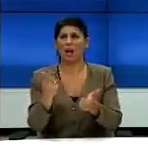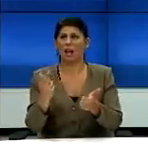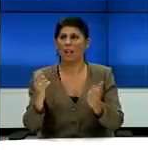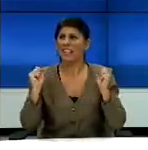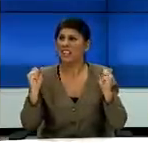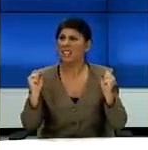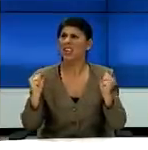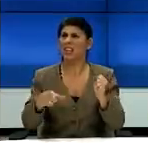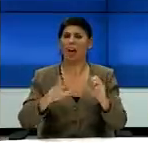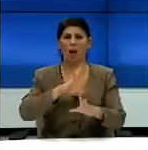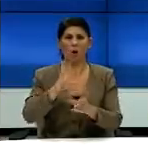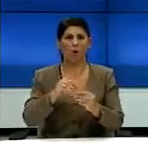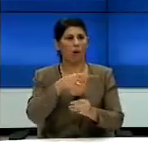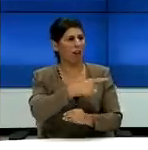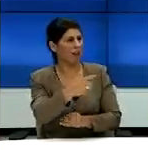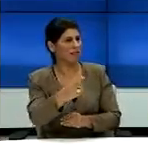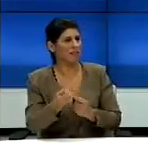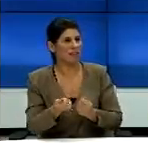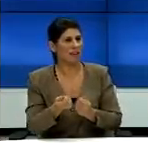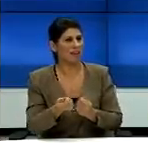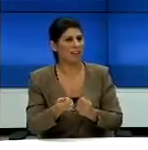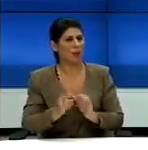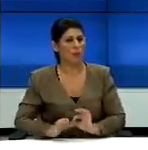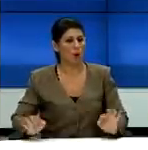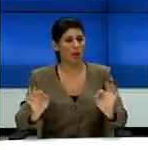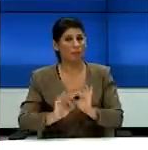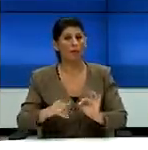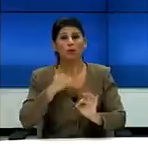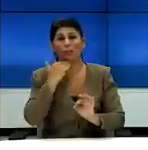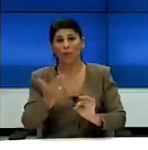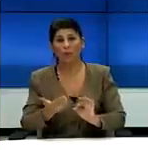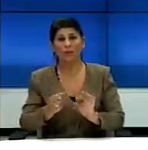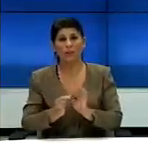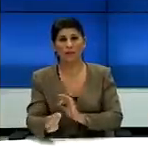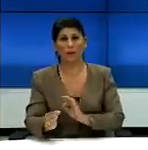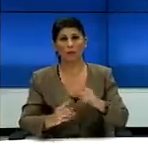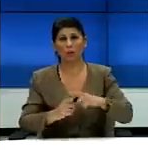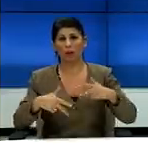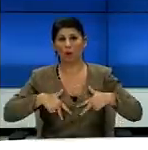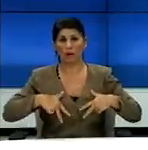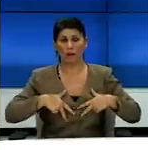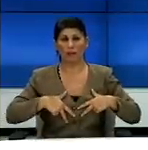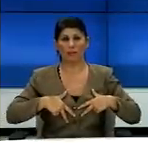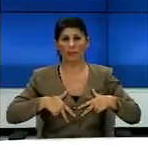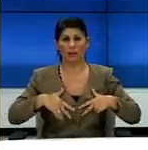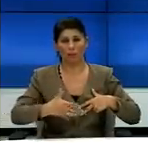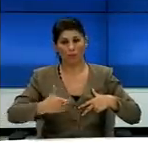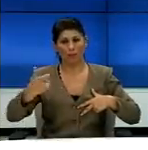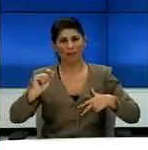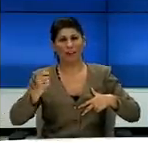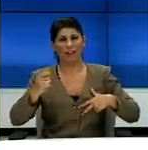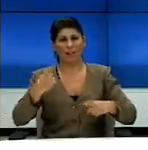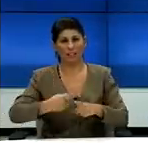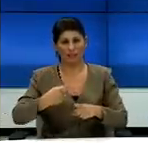εσείς στρώνετε το έδαφος να εφαρμοστούν όσα δεν μπόρεσαν να εφαρμοστούν από τους τεχνοκράτες που πήραν τα κλειδιά της χώρας